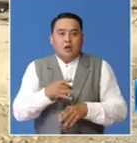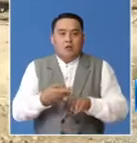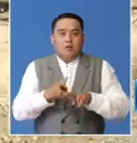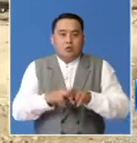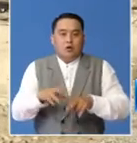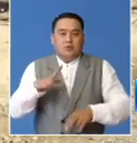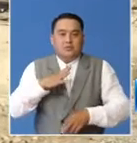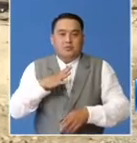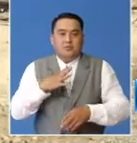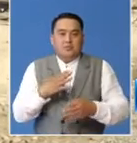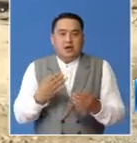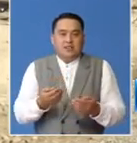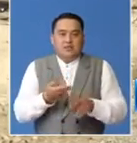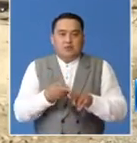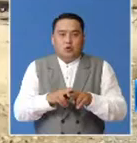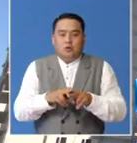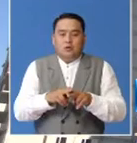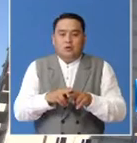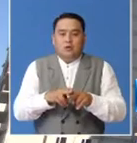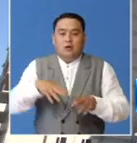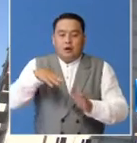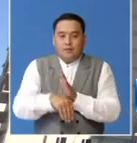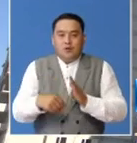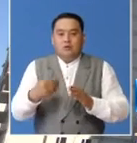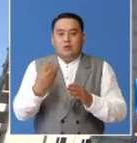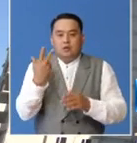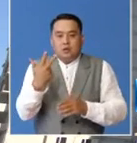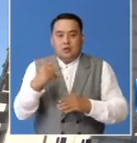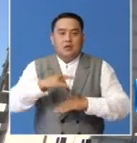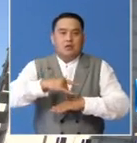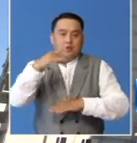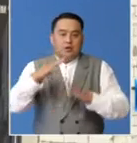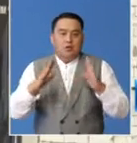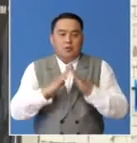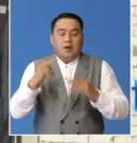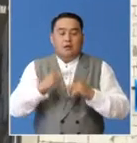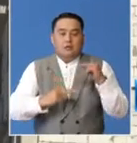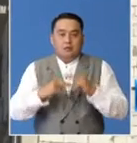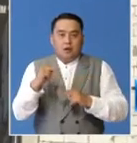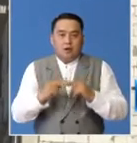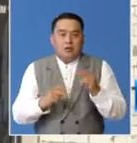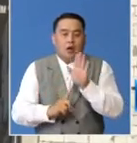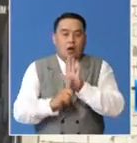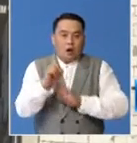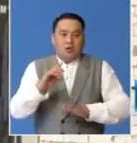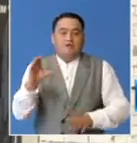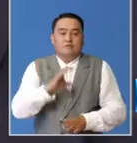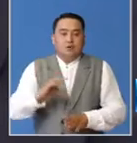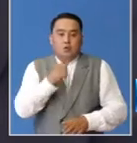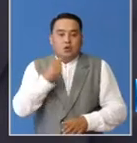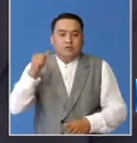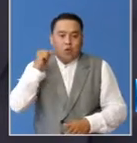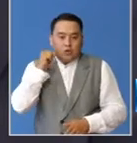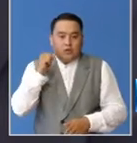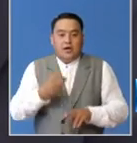городах Капшигай и Талдыкурган. Сюда относятся эти 3 16-этажки. Строительство объектов началось еще в сентябре прошлого